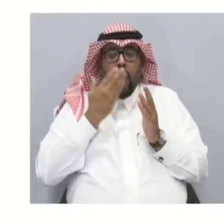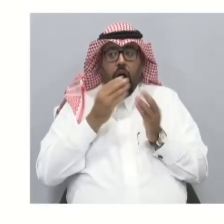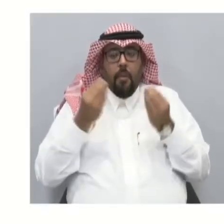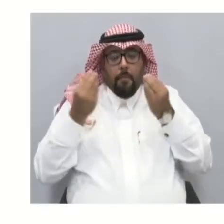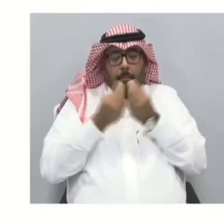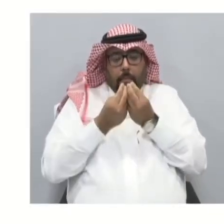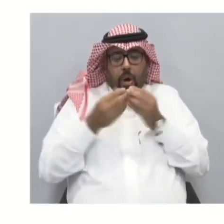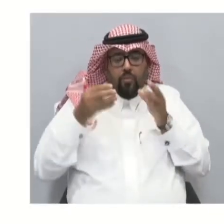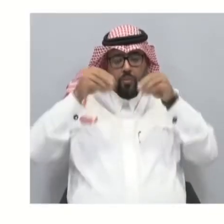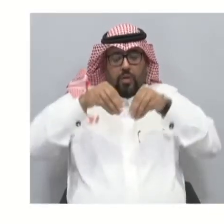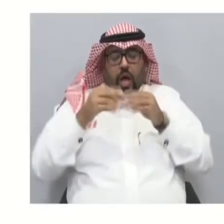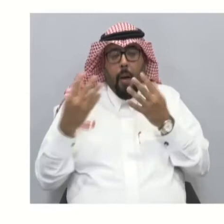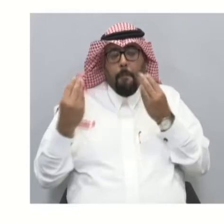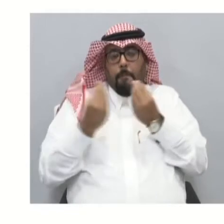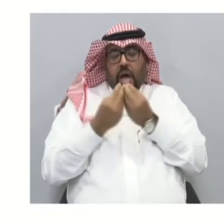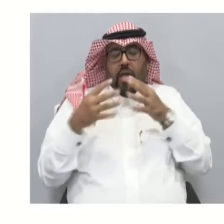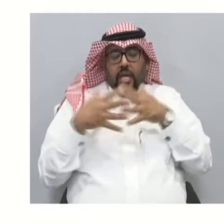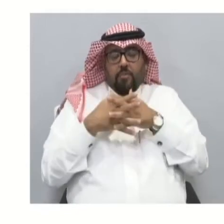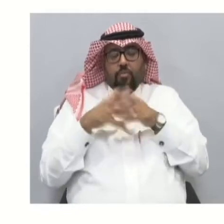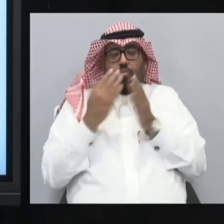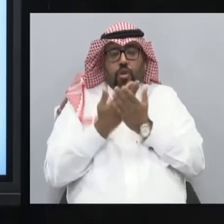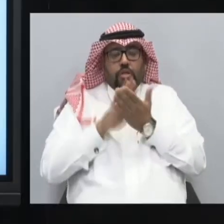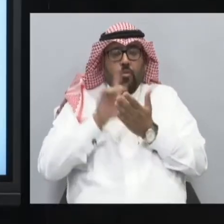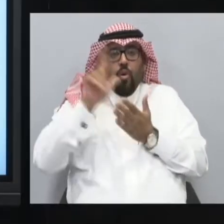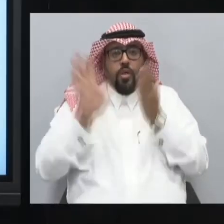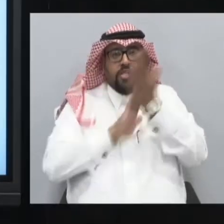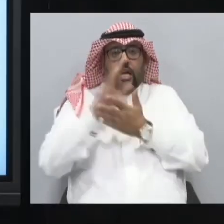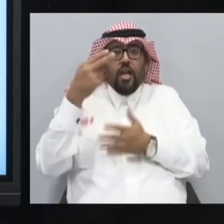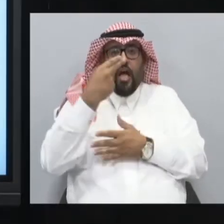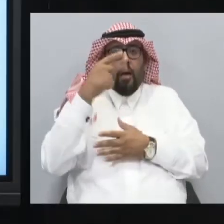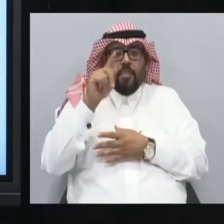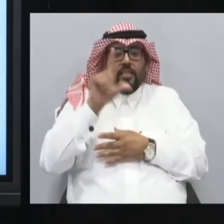في تقديم هذا الدرس في لغة الإشارة الأستاذ عبد السلام المغني.